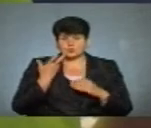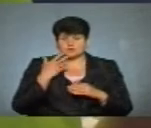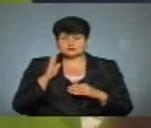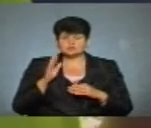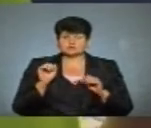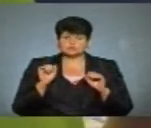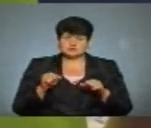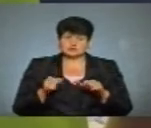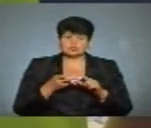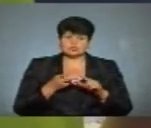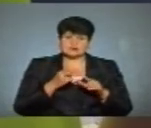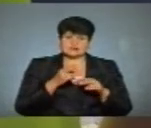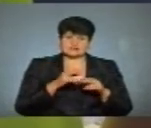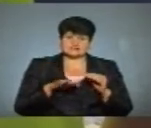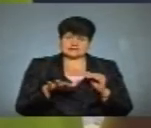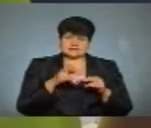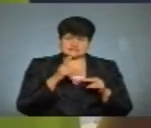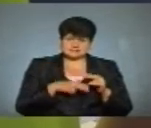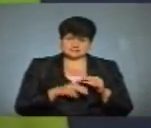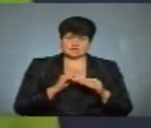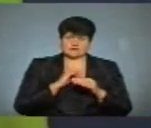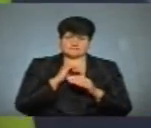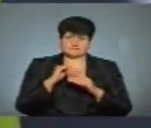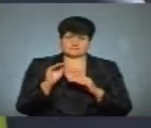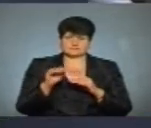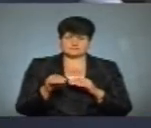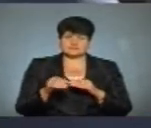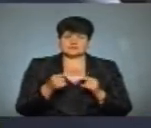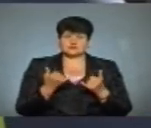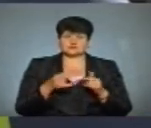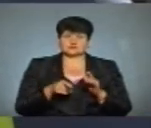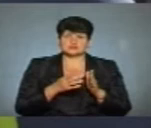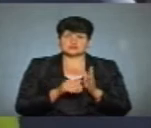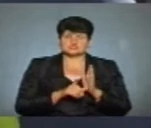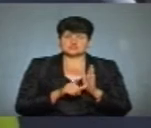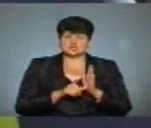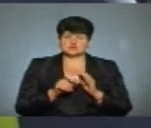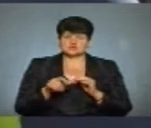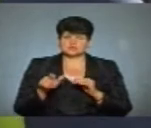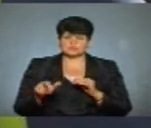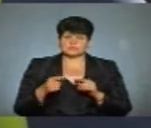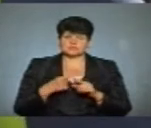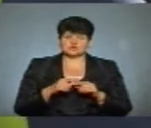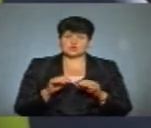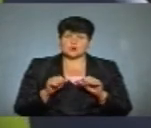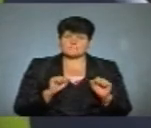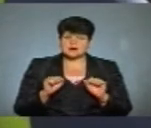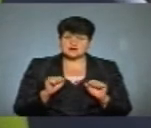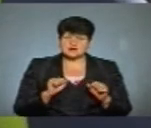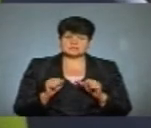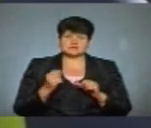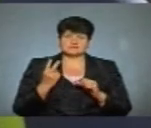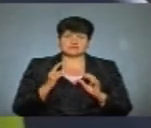друга ділянка буде закінчена, верхній шар на всій ділянці. Зараз тут є 6 чоловік біля асфальтоукладчика, плюс оператори, 2